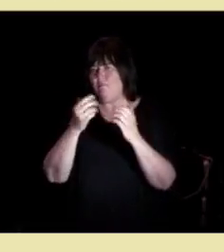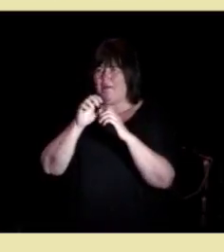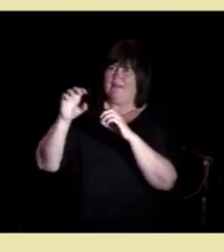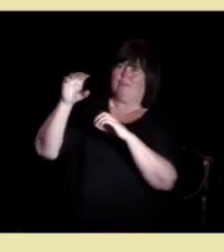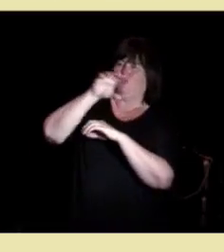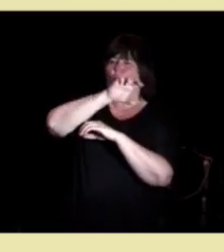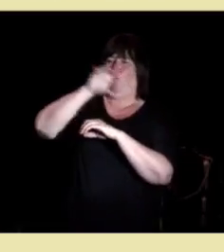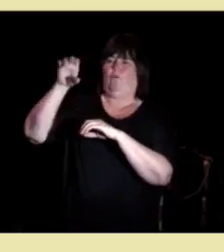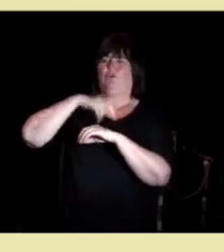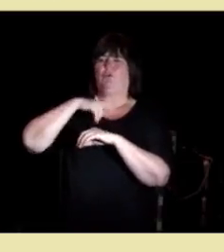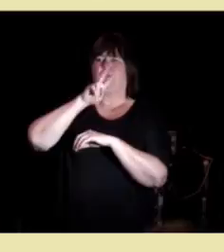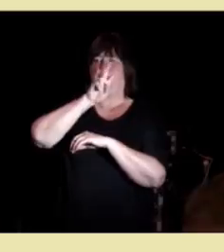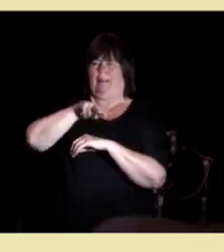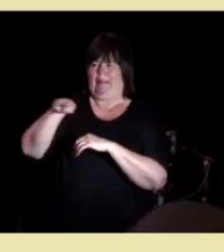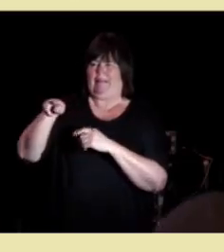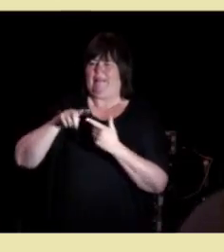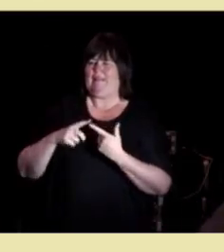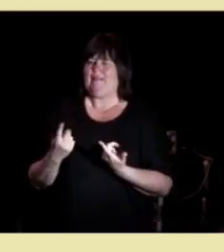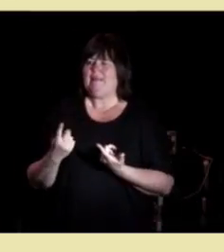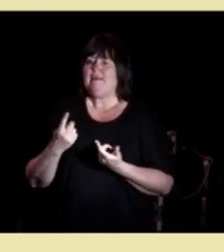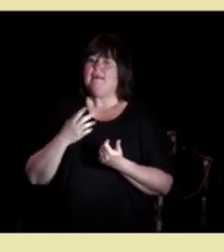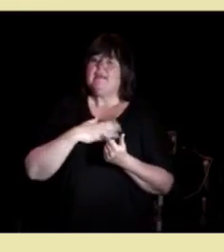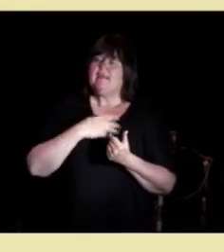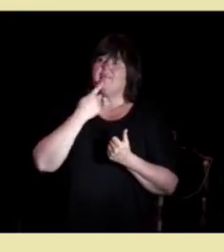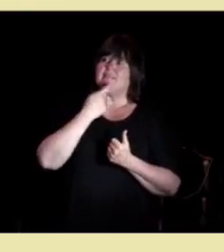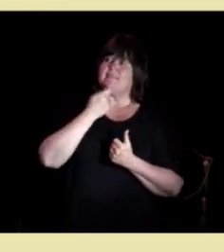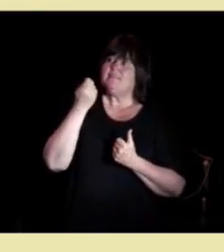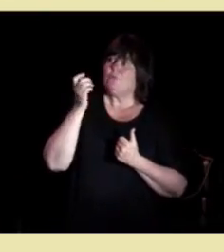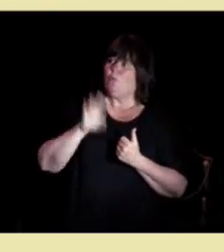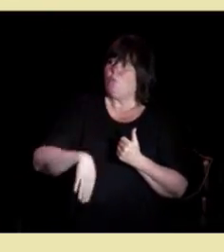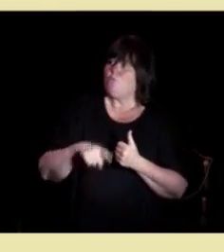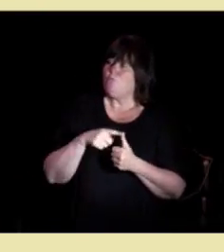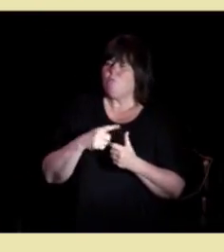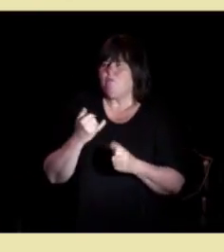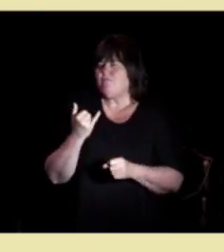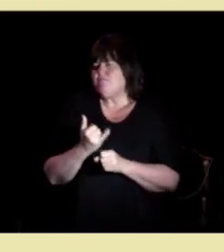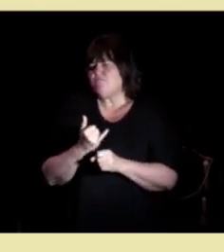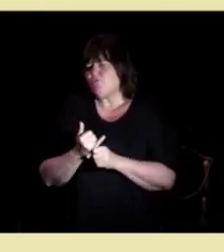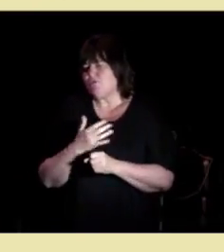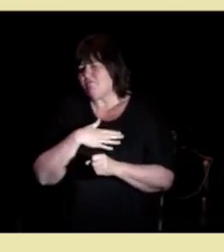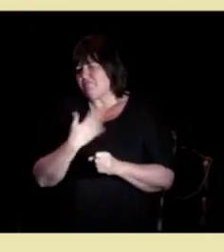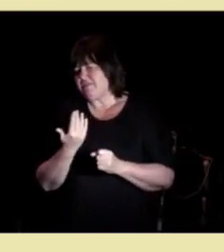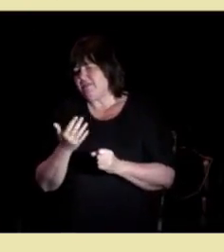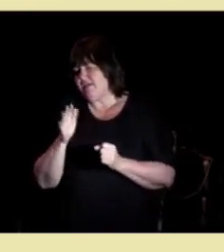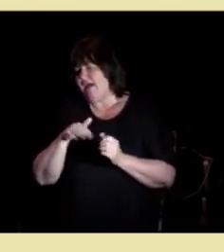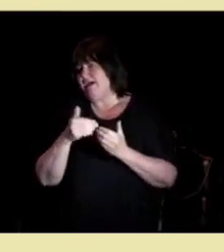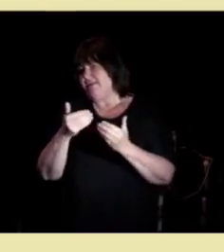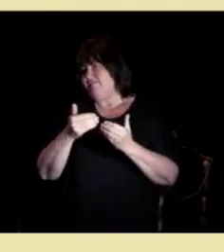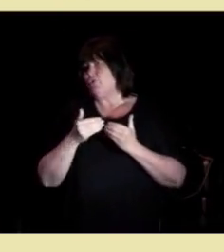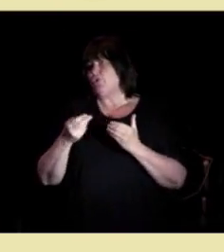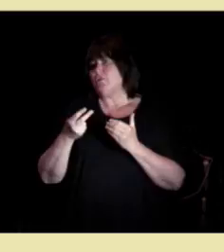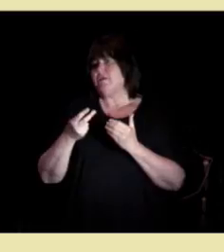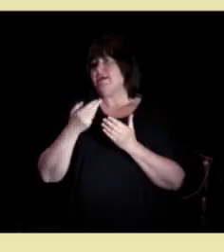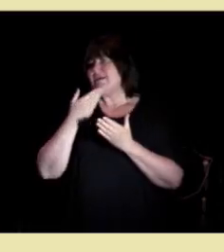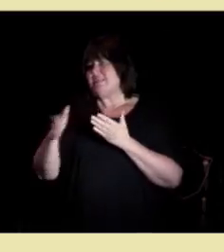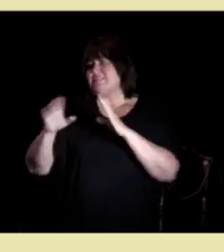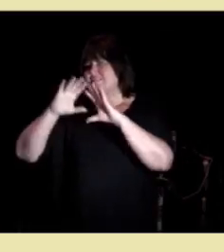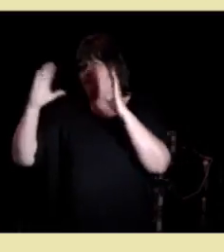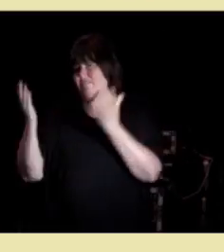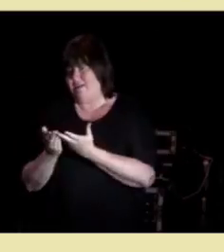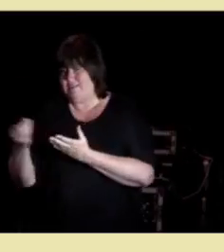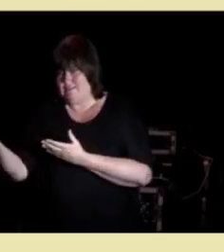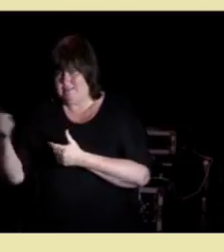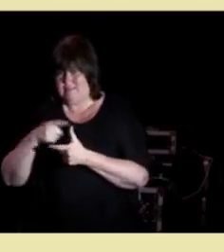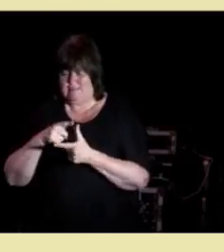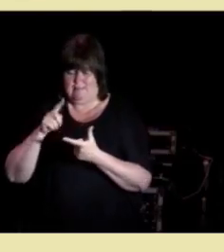overordnet blikk. Jeg kommer til å si noe om hvordan vi ligger an i forhold til omverdenen. Og jeg kommer til å si